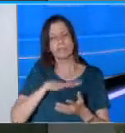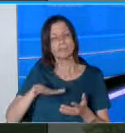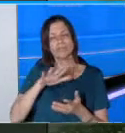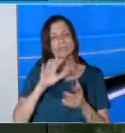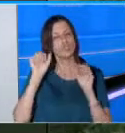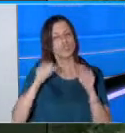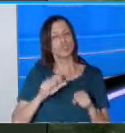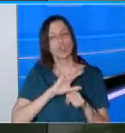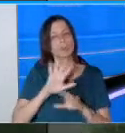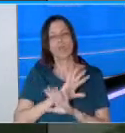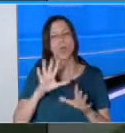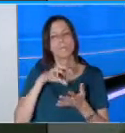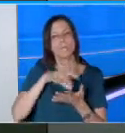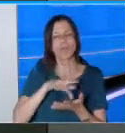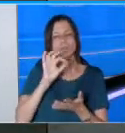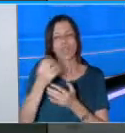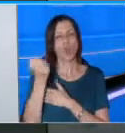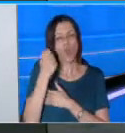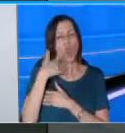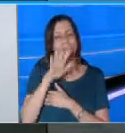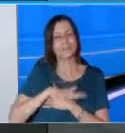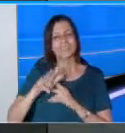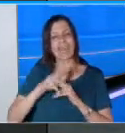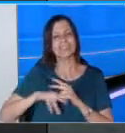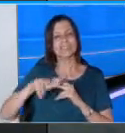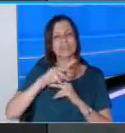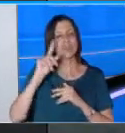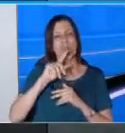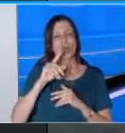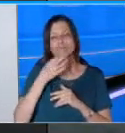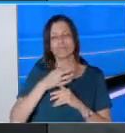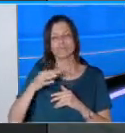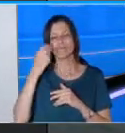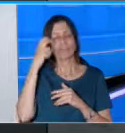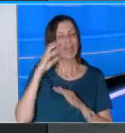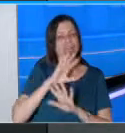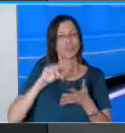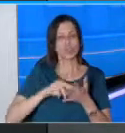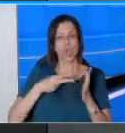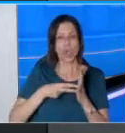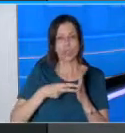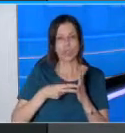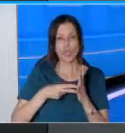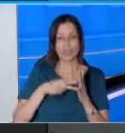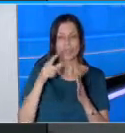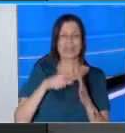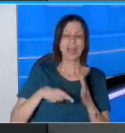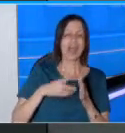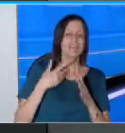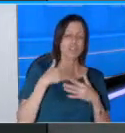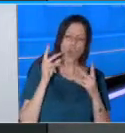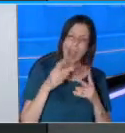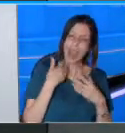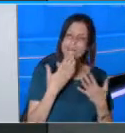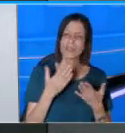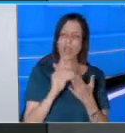במוקדי הכוח, לא במגזר הציבורי, לא בנו אף יישוב ערבי, אין תוכניות מתאר, ואני יכולה לתת לך רשימה מפה התודעה החדשה. אי